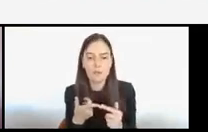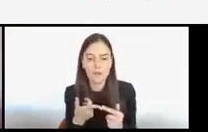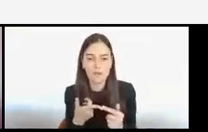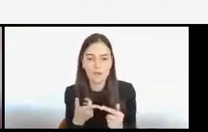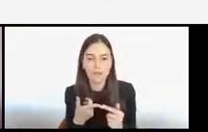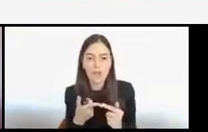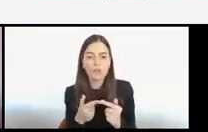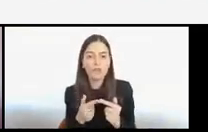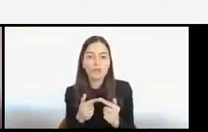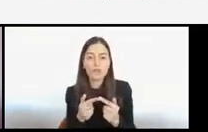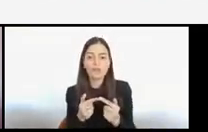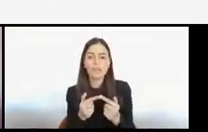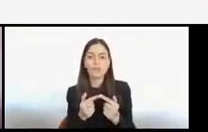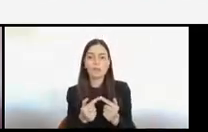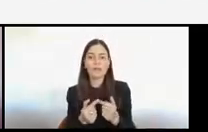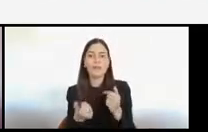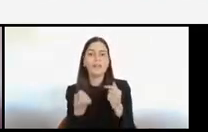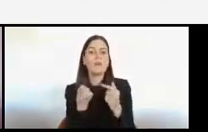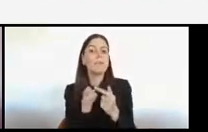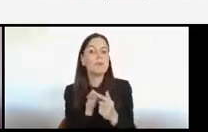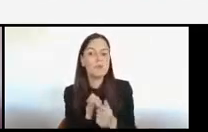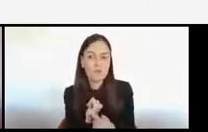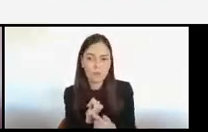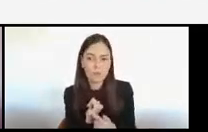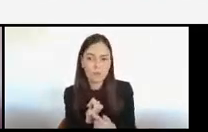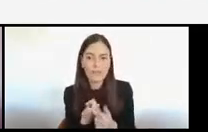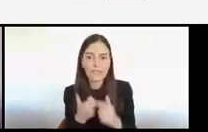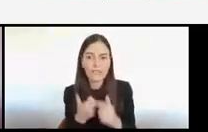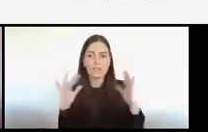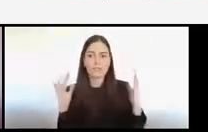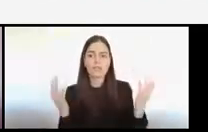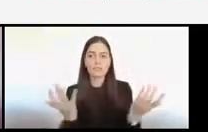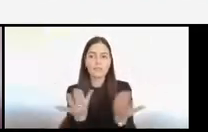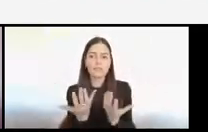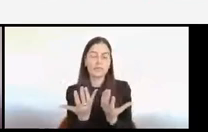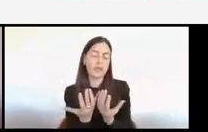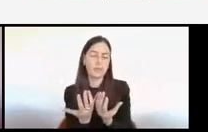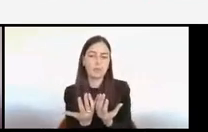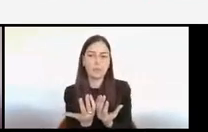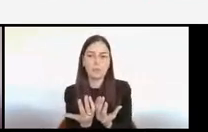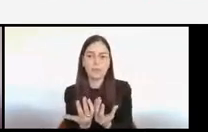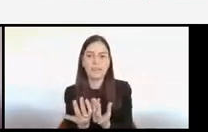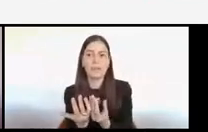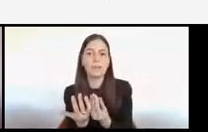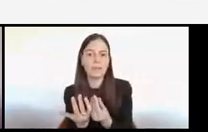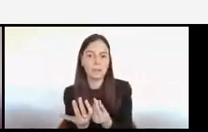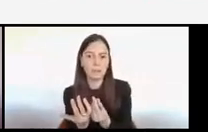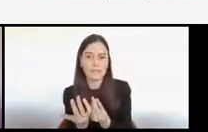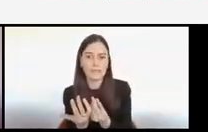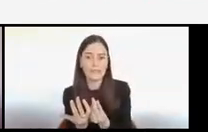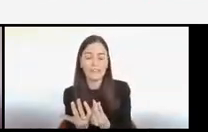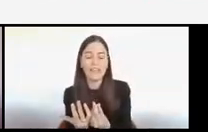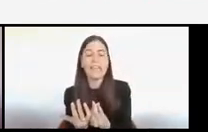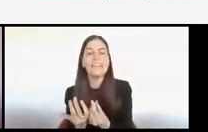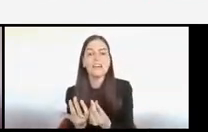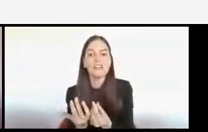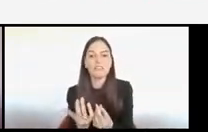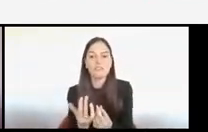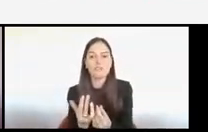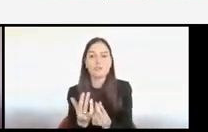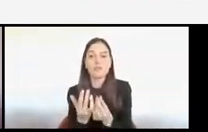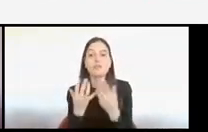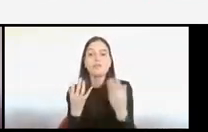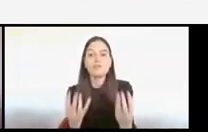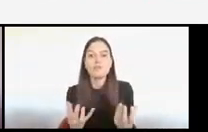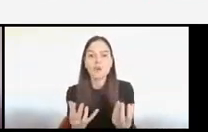coût supplémentaire. Donc, je vais récupérer mon usufruit qui va constituer du coup avec ma nue propriété, ma pleine propriété. Et